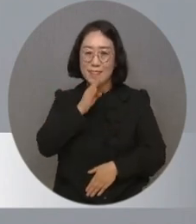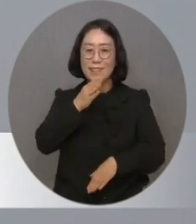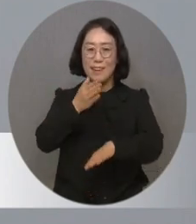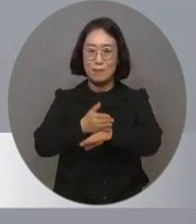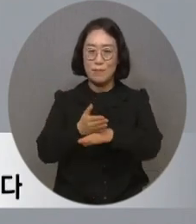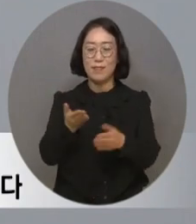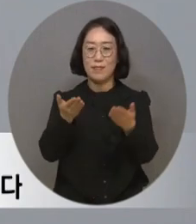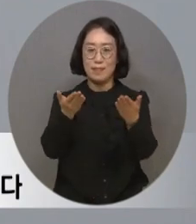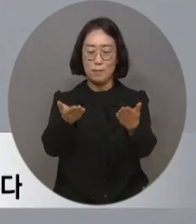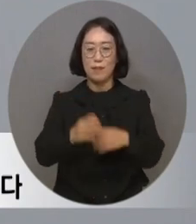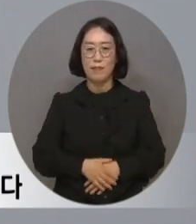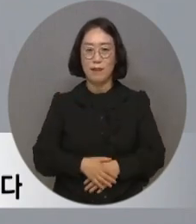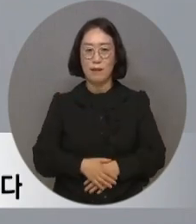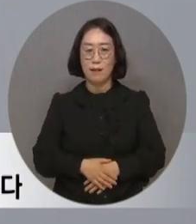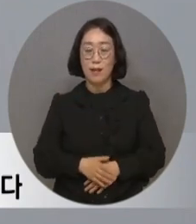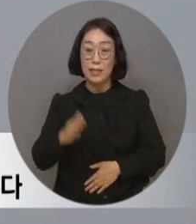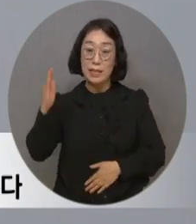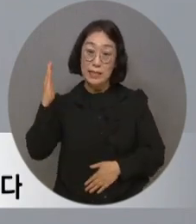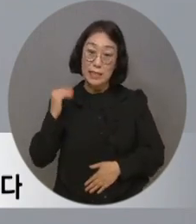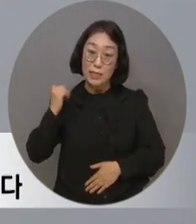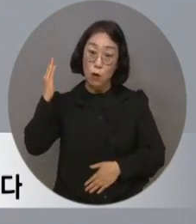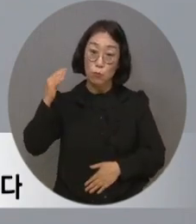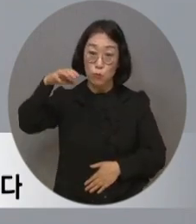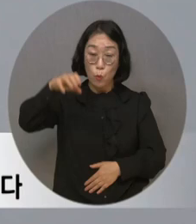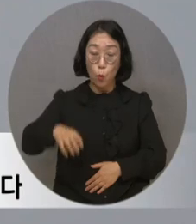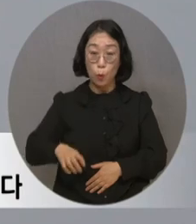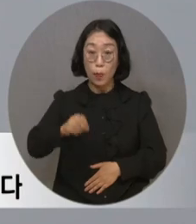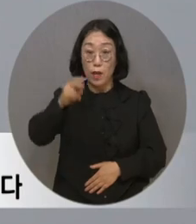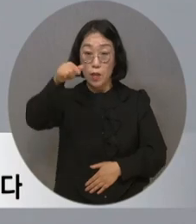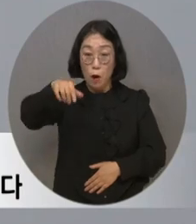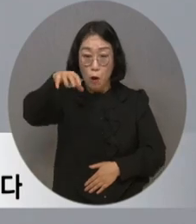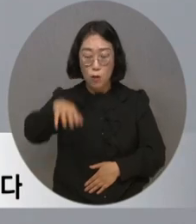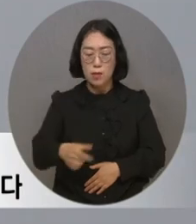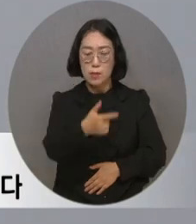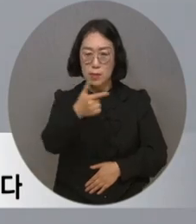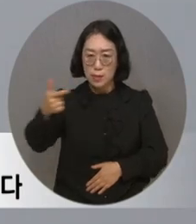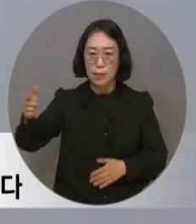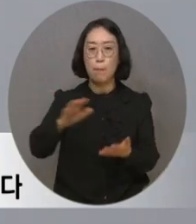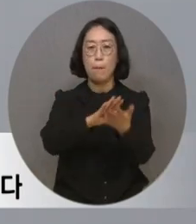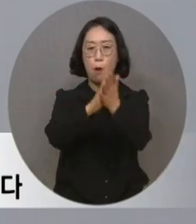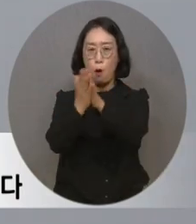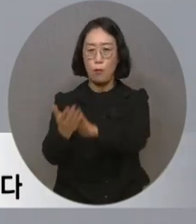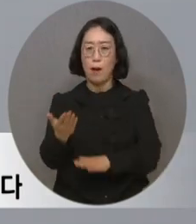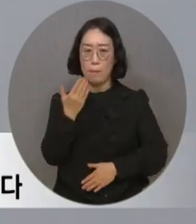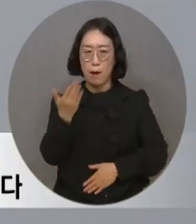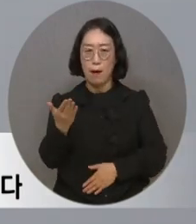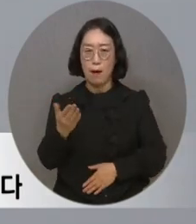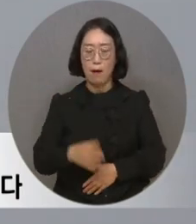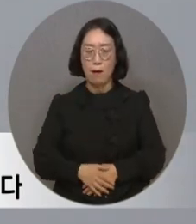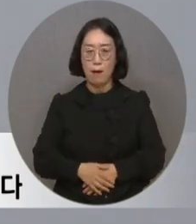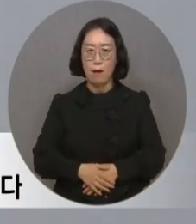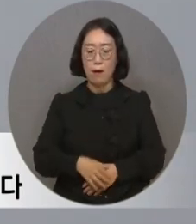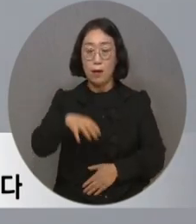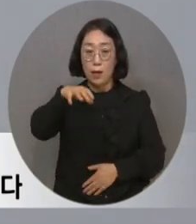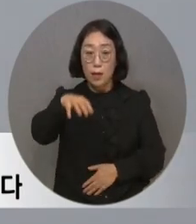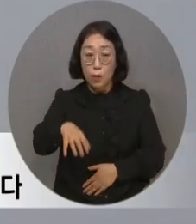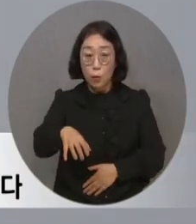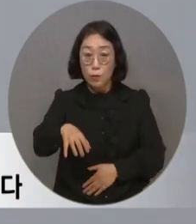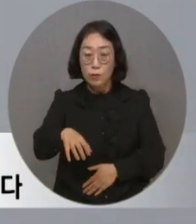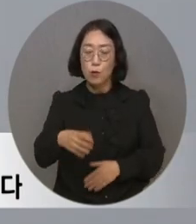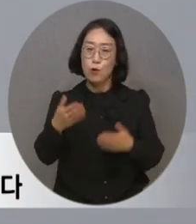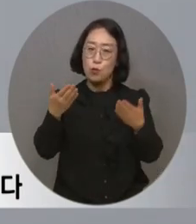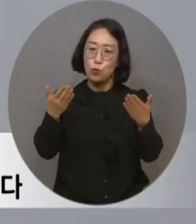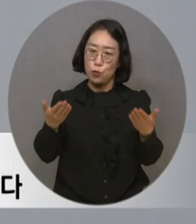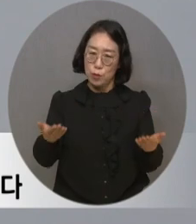감사드립니다. 의정부역은 앞으로 굉장히 큰 변화가 있을 것입니다. 시민들이 일상적으로